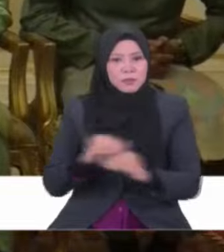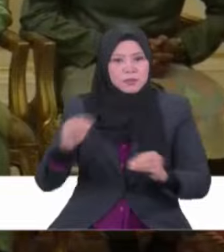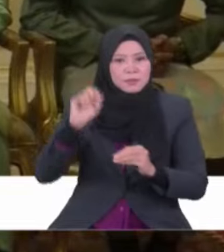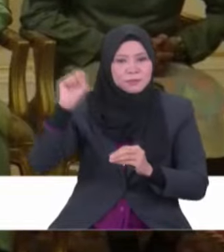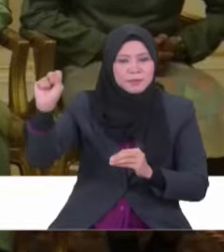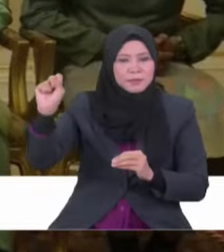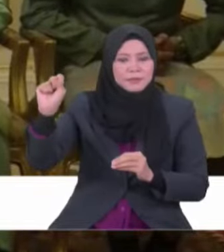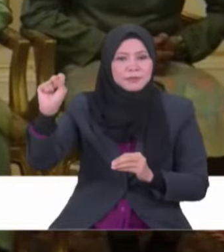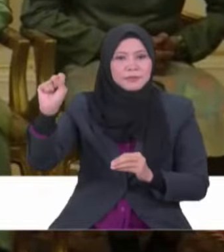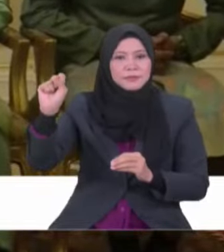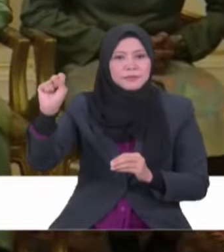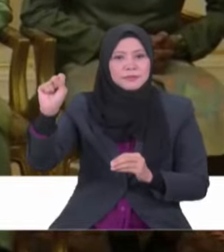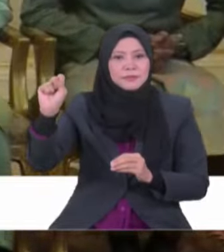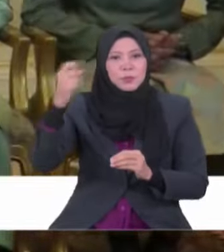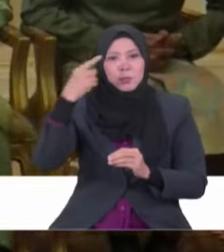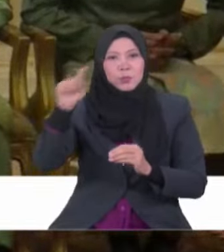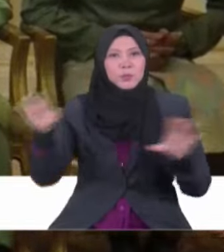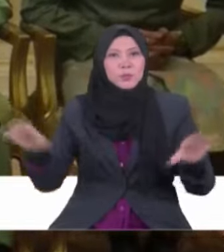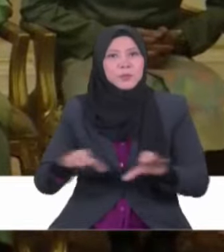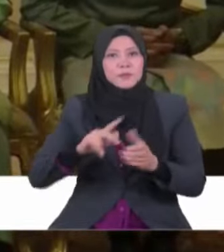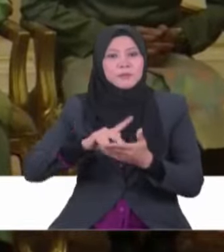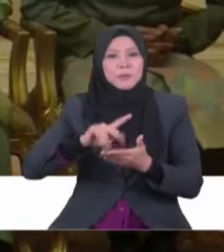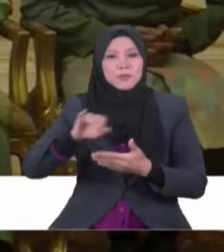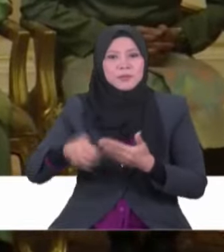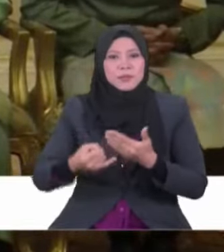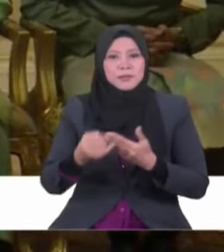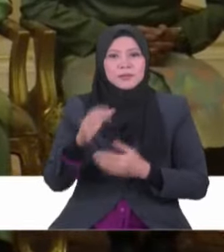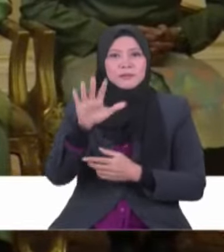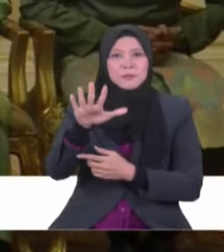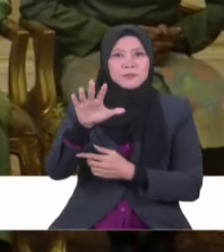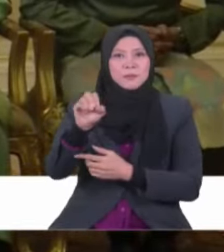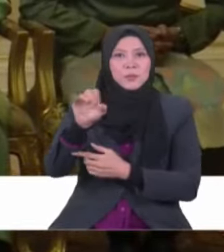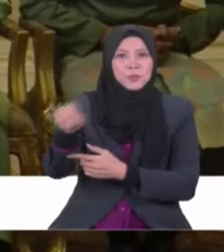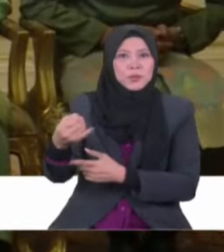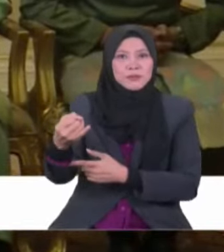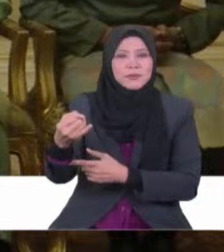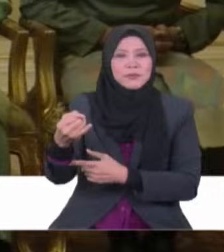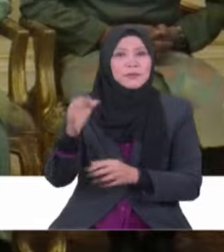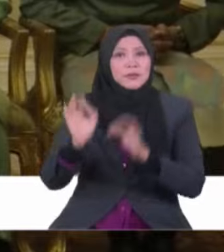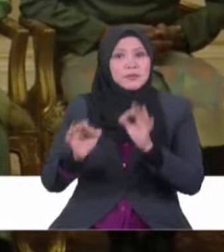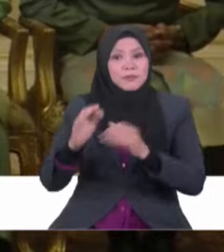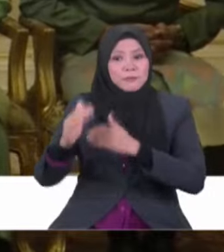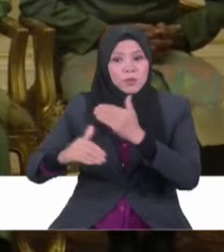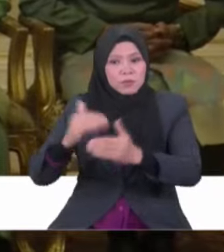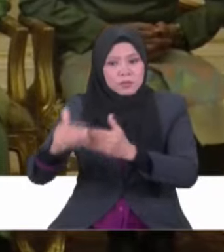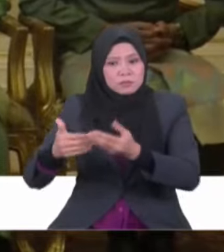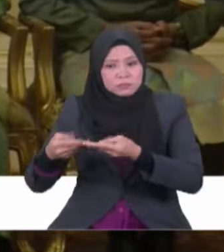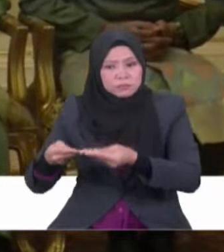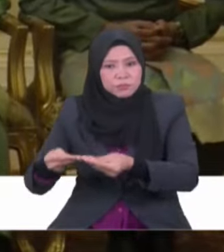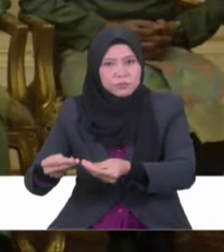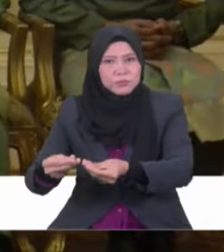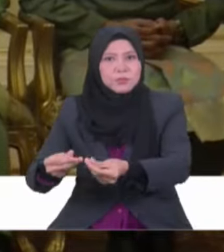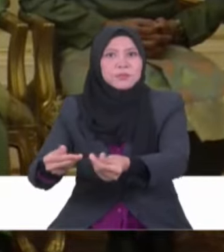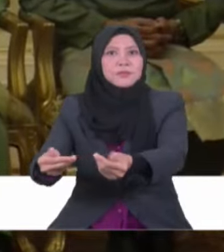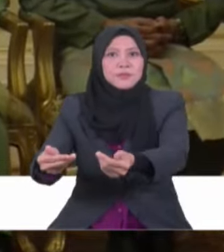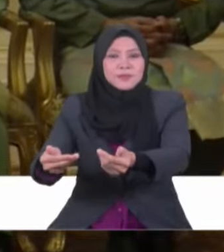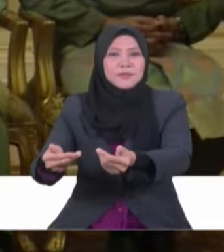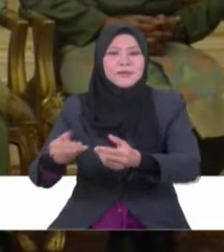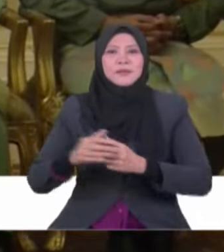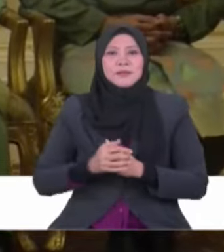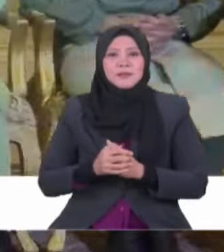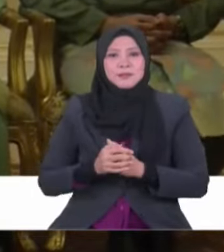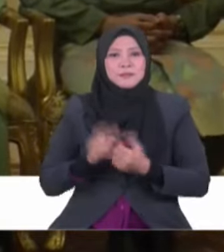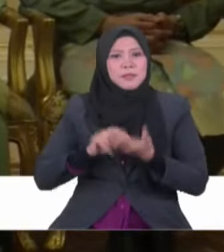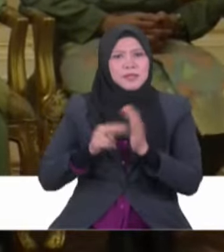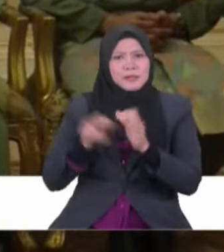Sabah melaksanakan projek 50 juta. Dan kalau prosesnya begitu baik sekali, dikatakan ceilingnya